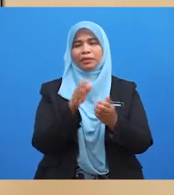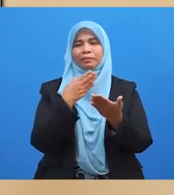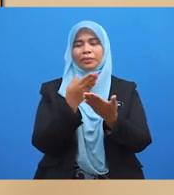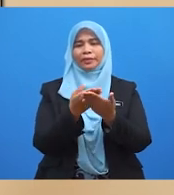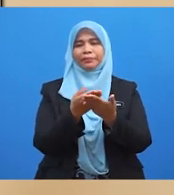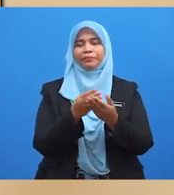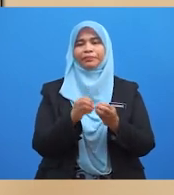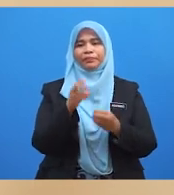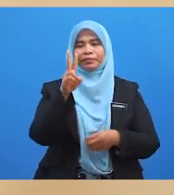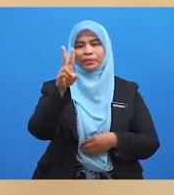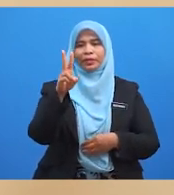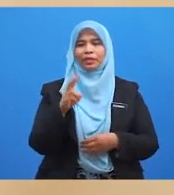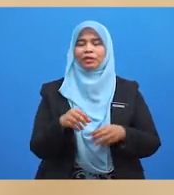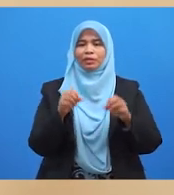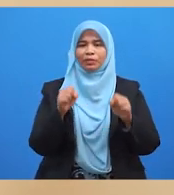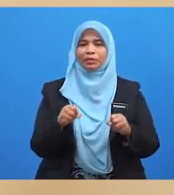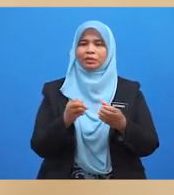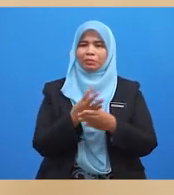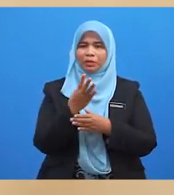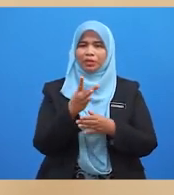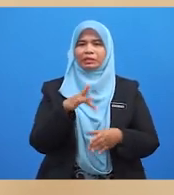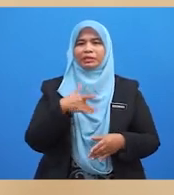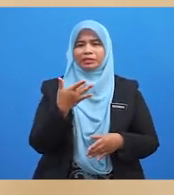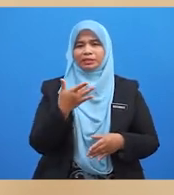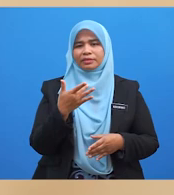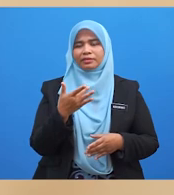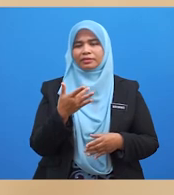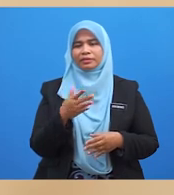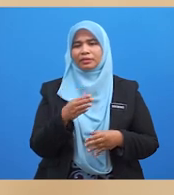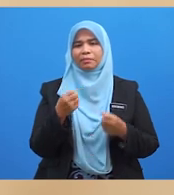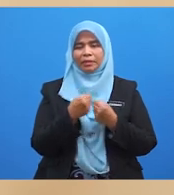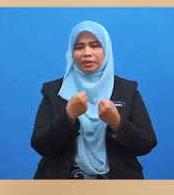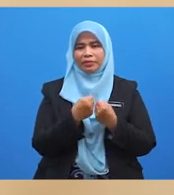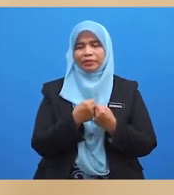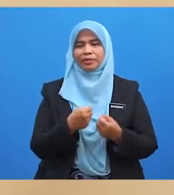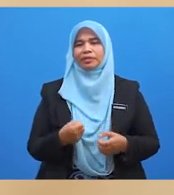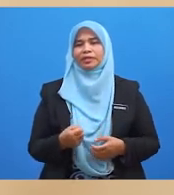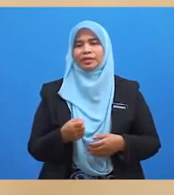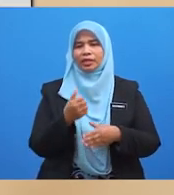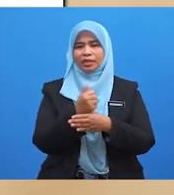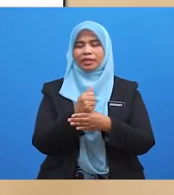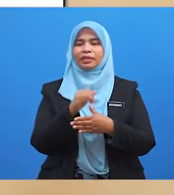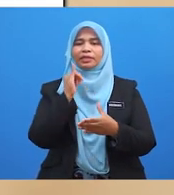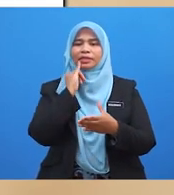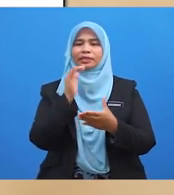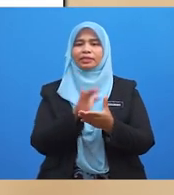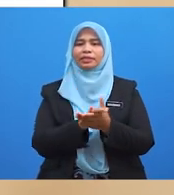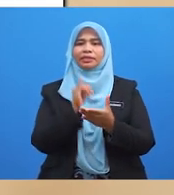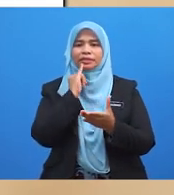Kedua, boleh menimbulkan permusuhan atau pergaduhan antara